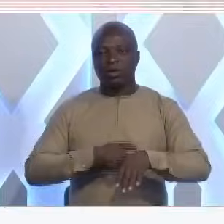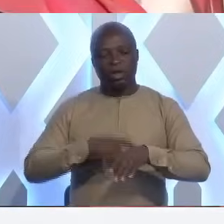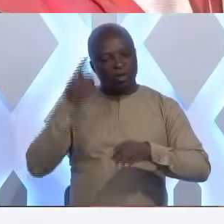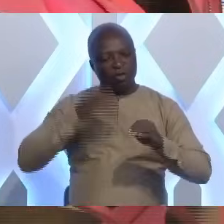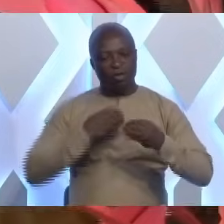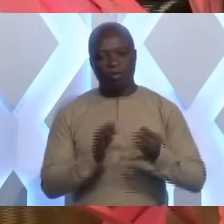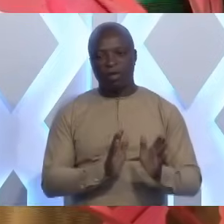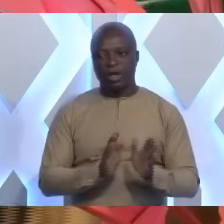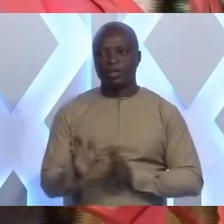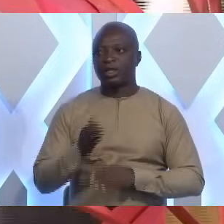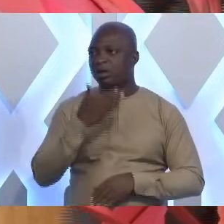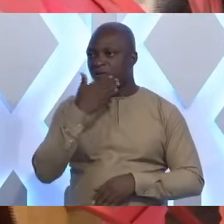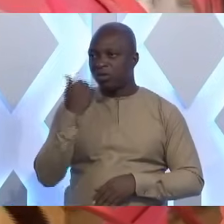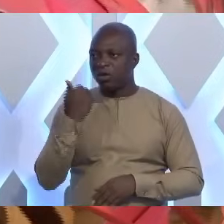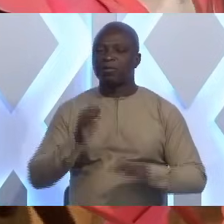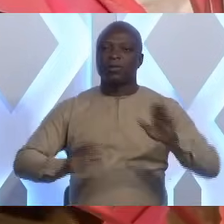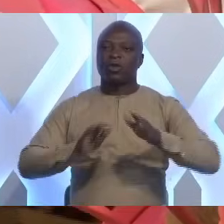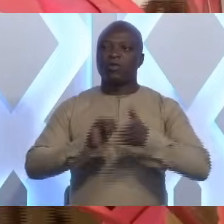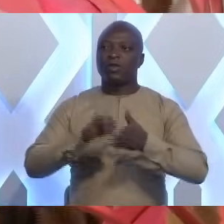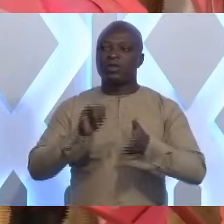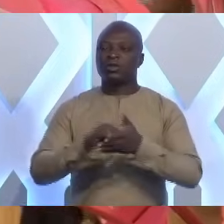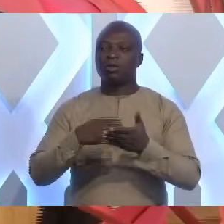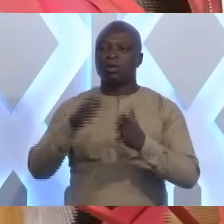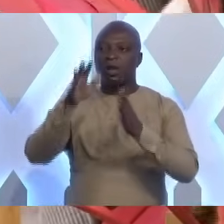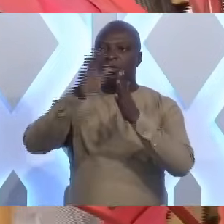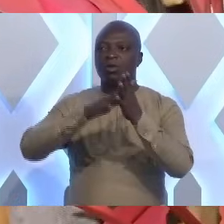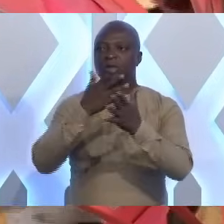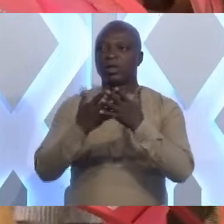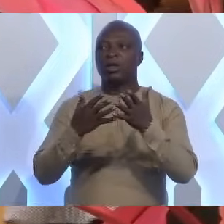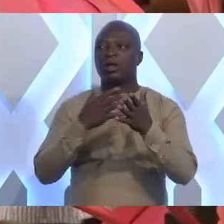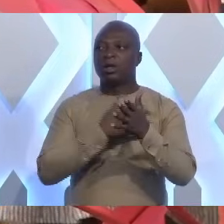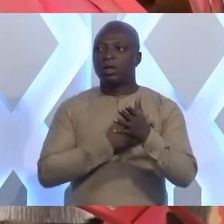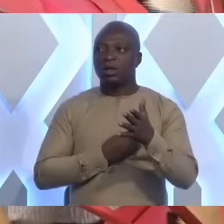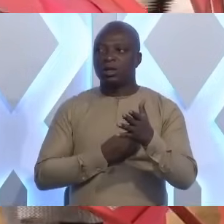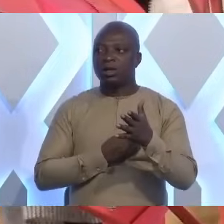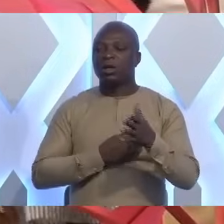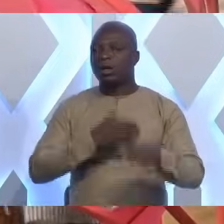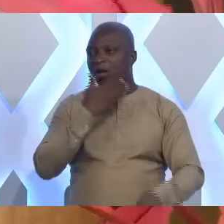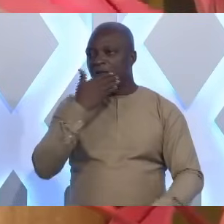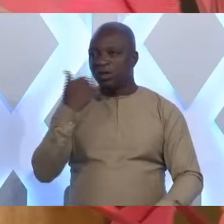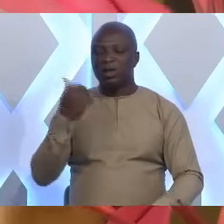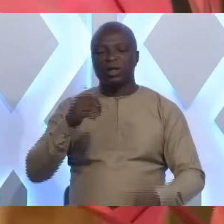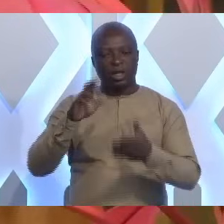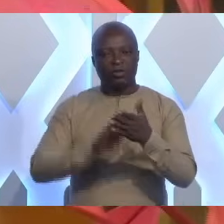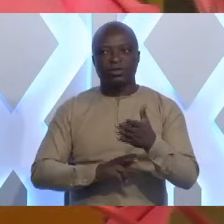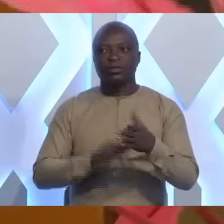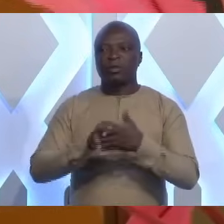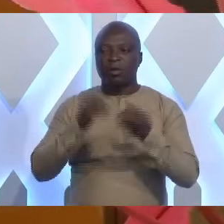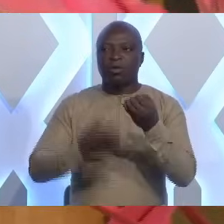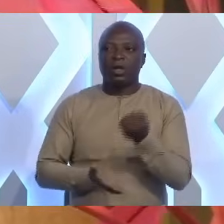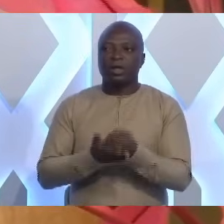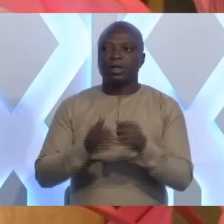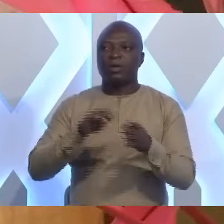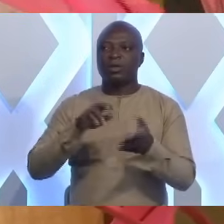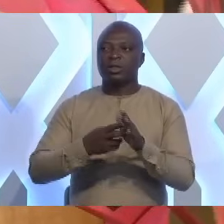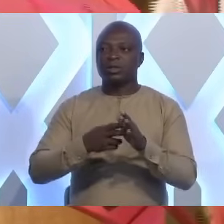m'organiser mieux, refaire mon emploi du temps et améliorer mes révisions. Ça m'a beaucoup aidée dans le sens